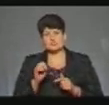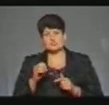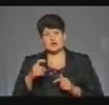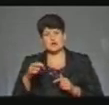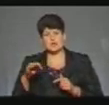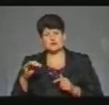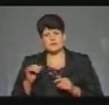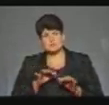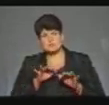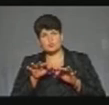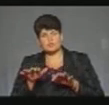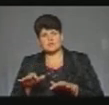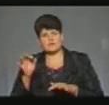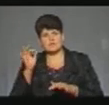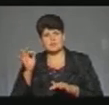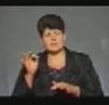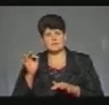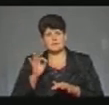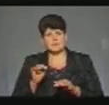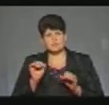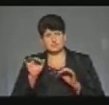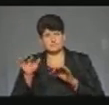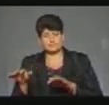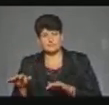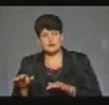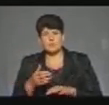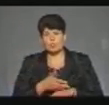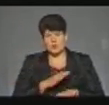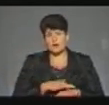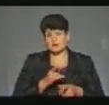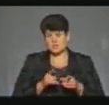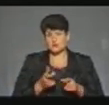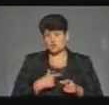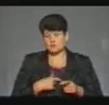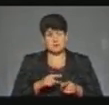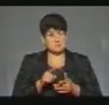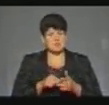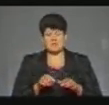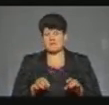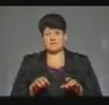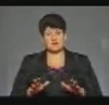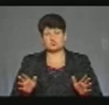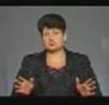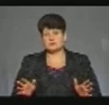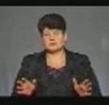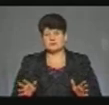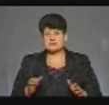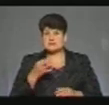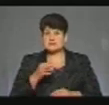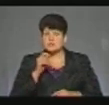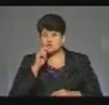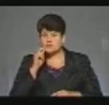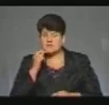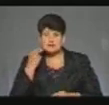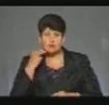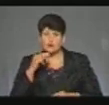в зону окупації Німеччини альянтами. Ось. Поляки собі дійсно питання вирішили. Сказати, що українцям